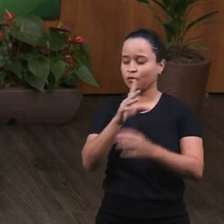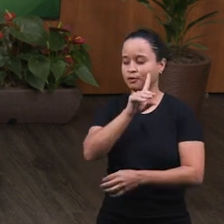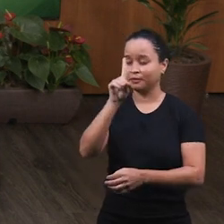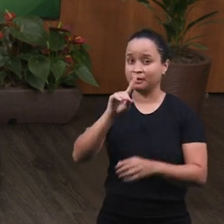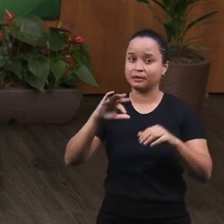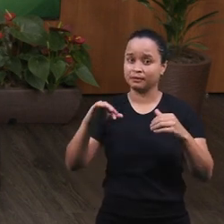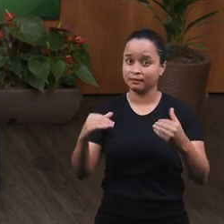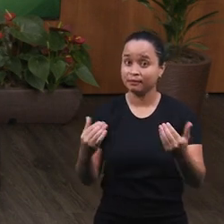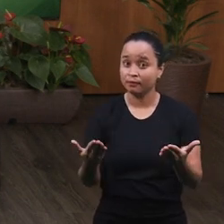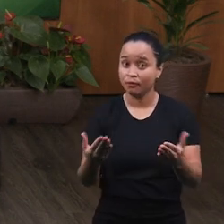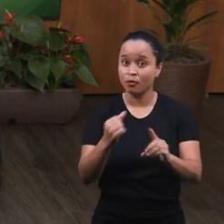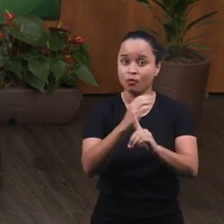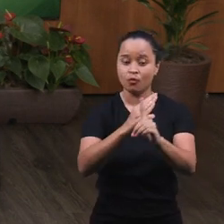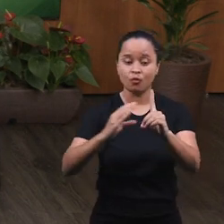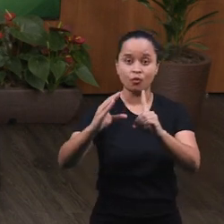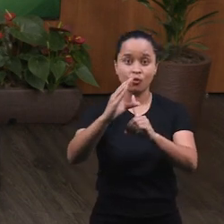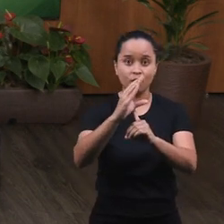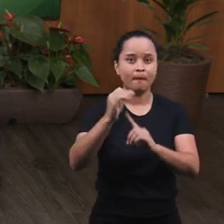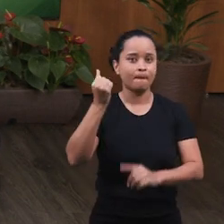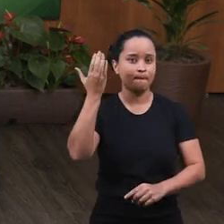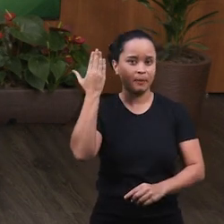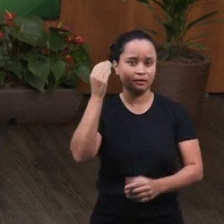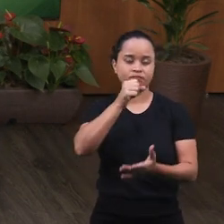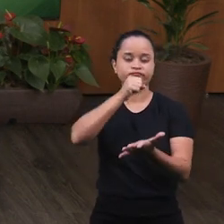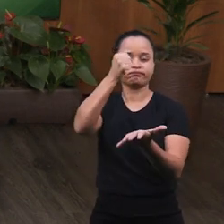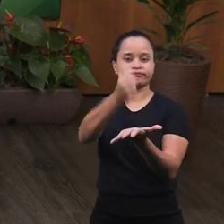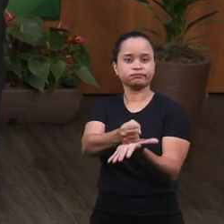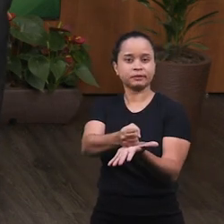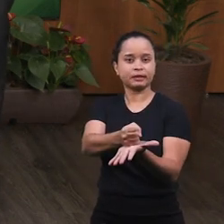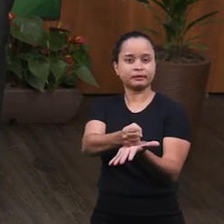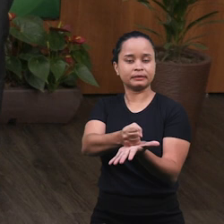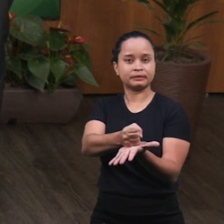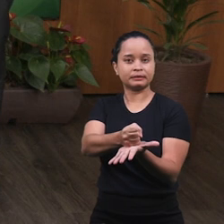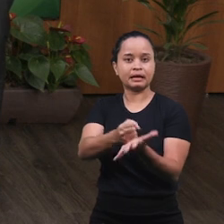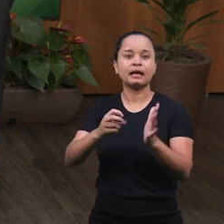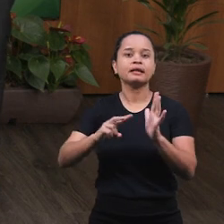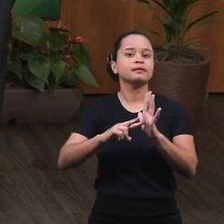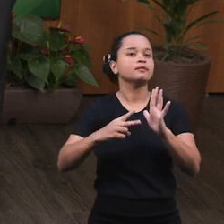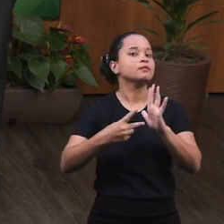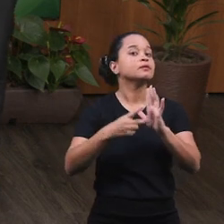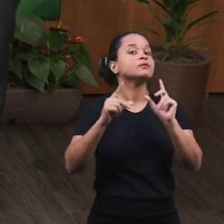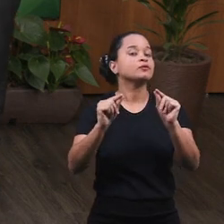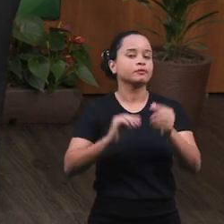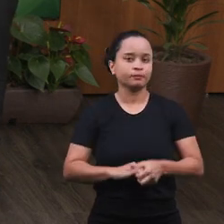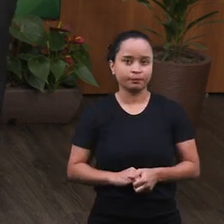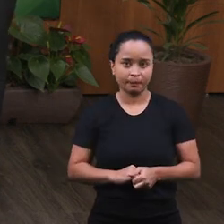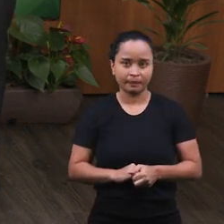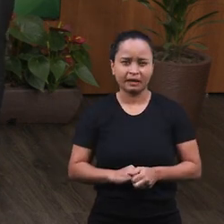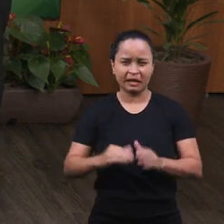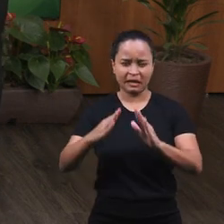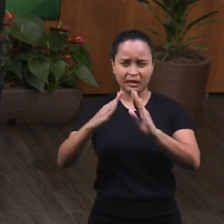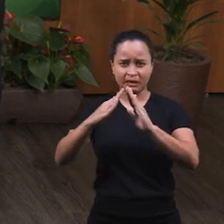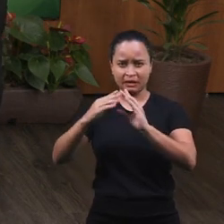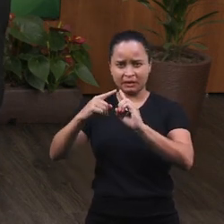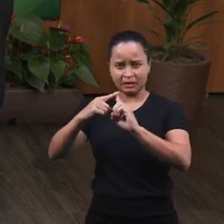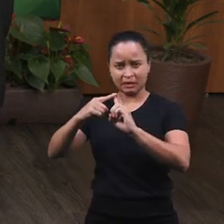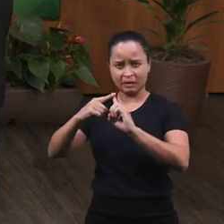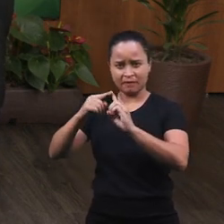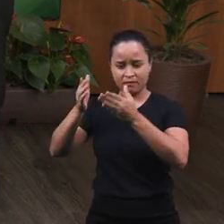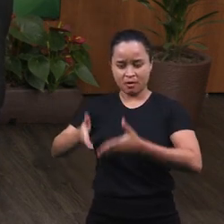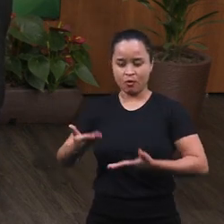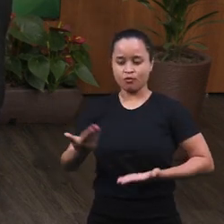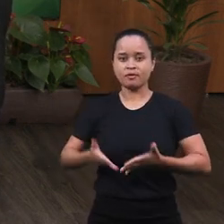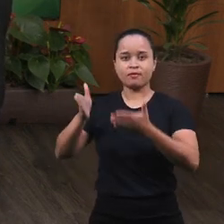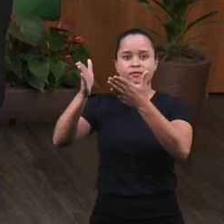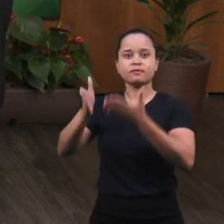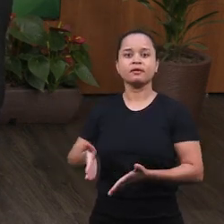culte du passé, l'Ancien Testament, est le culte que l'Église fidèle effectue aujourd'hui dans tous les